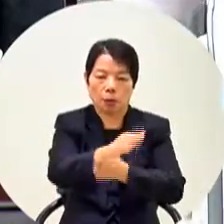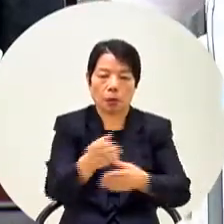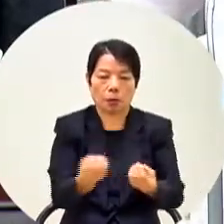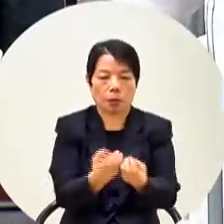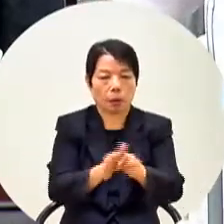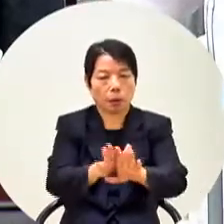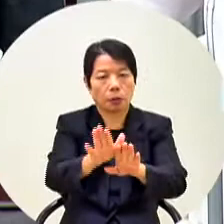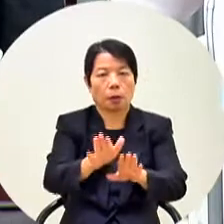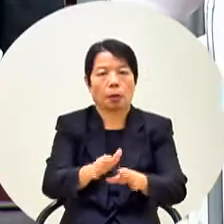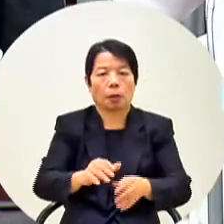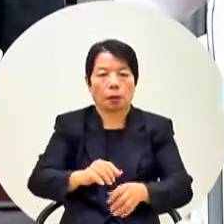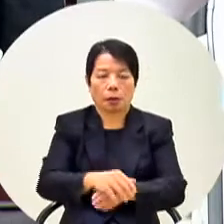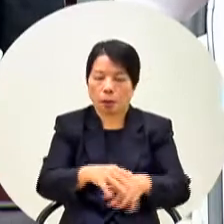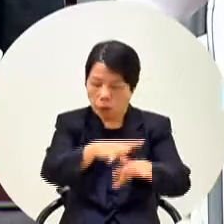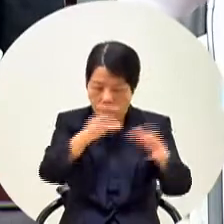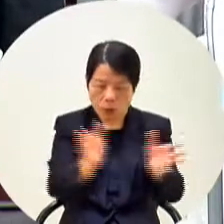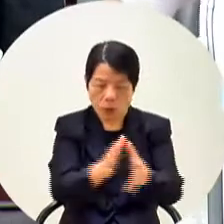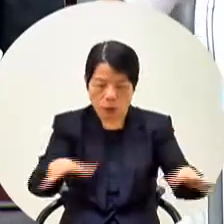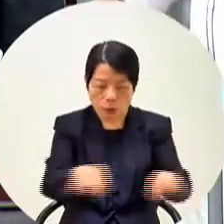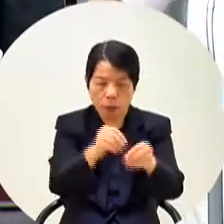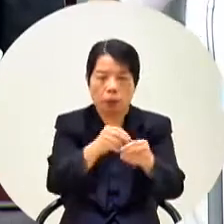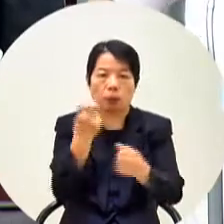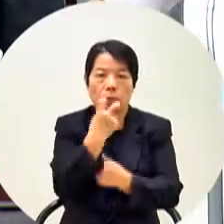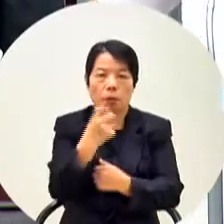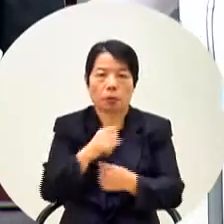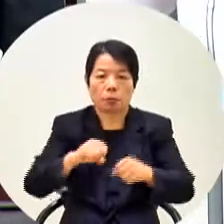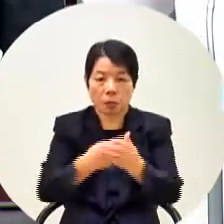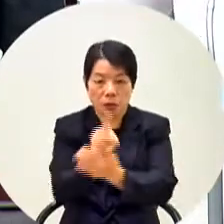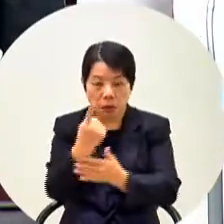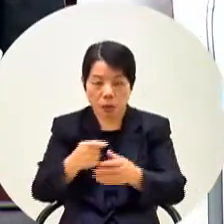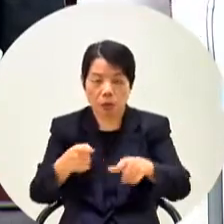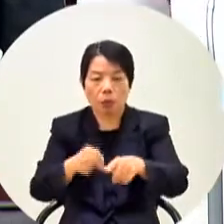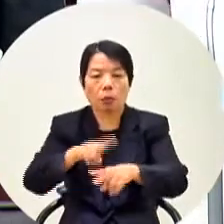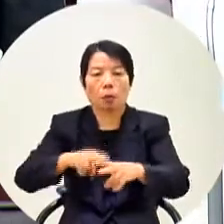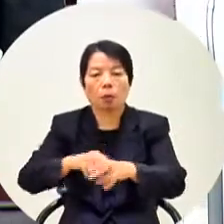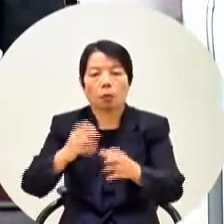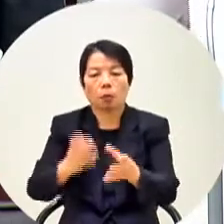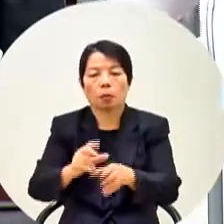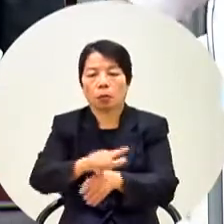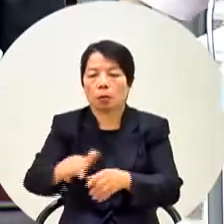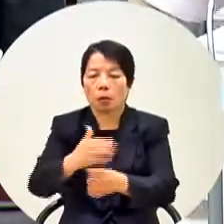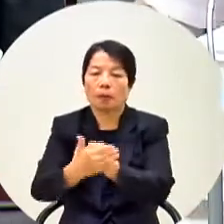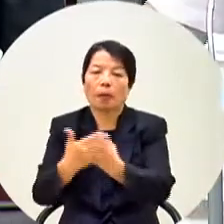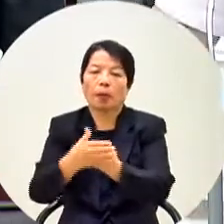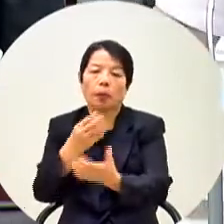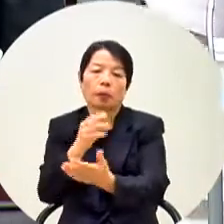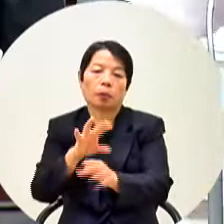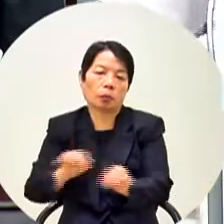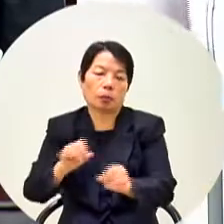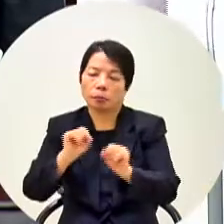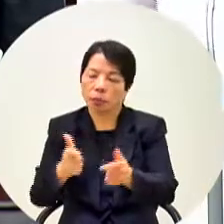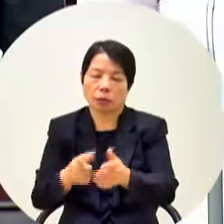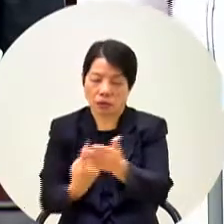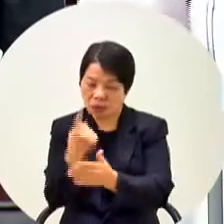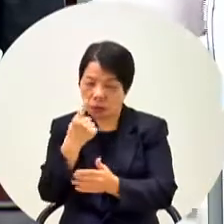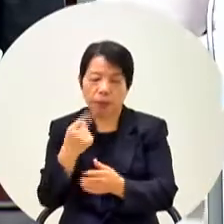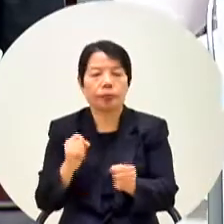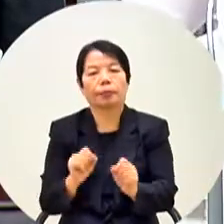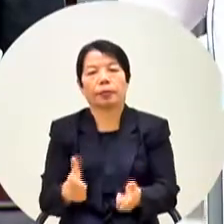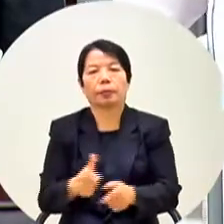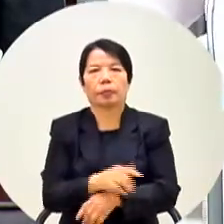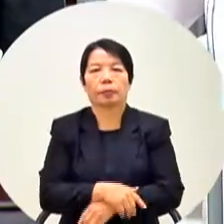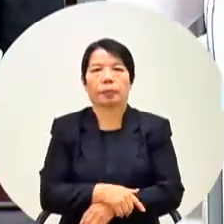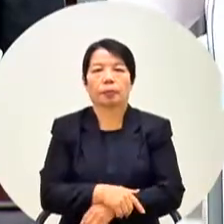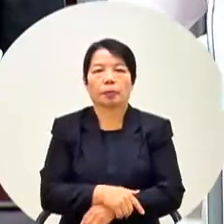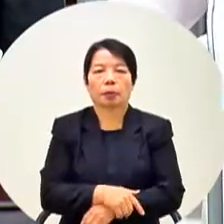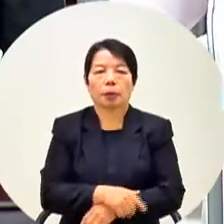要做一个检讨啦吼，都唔是讲针对公共设施保留地啊啦。嗯。啊，为什么？因为迄个黄议员知影嘛，咱进这轮